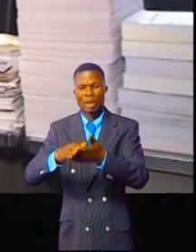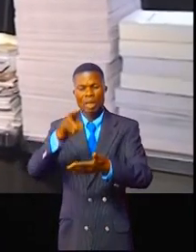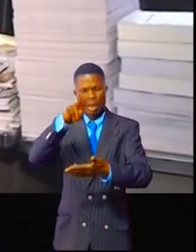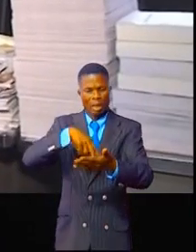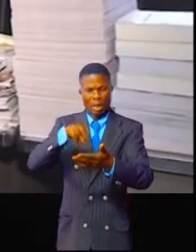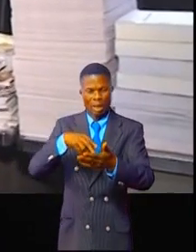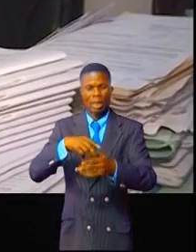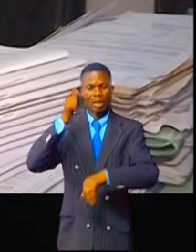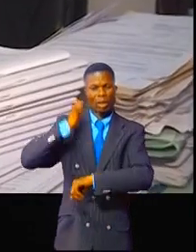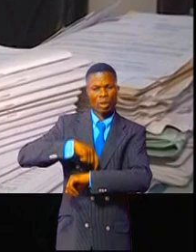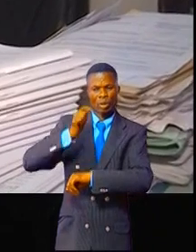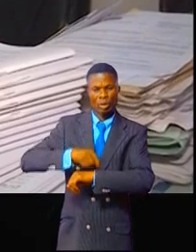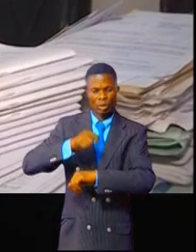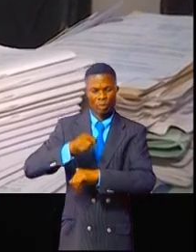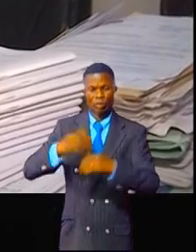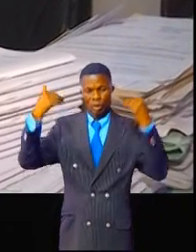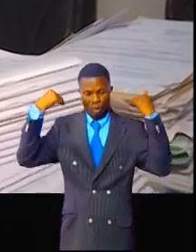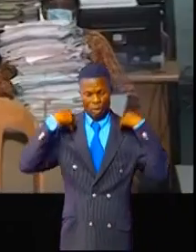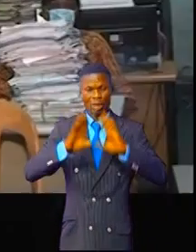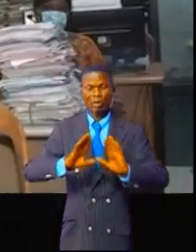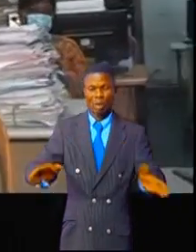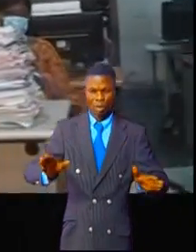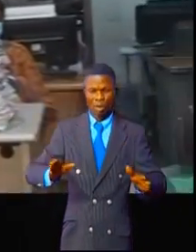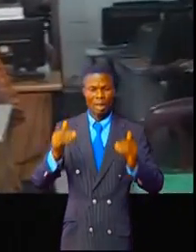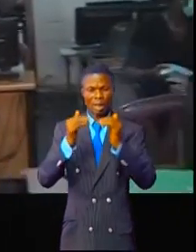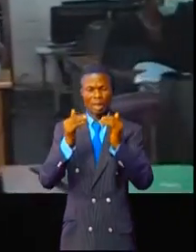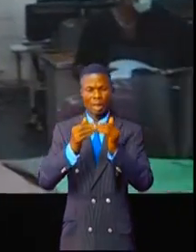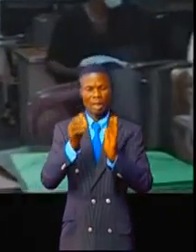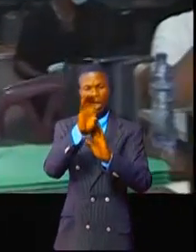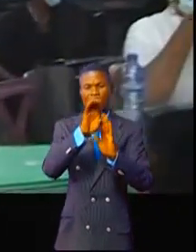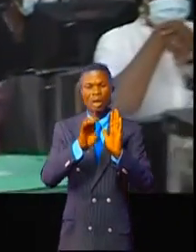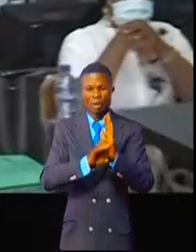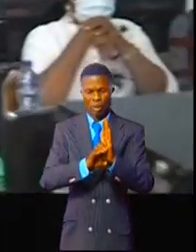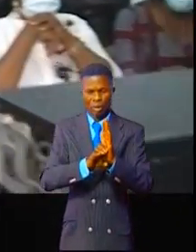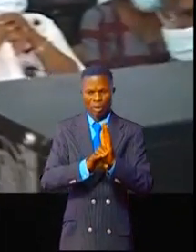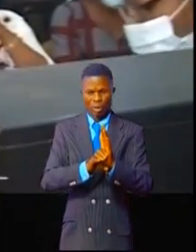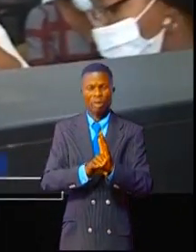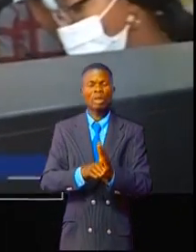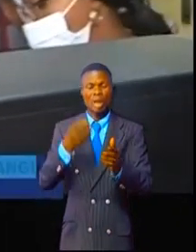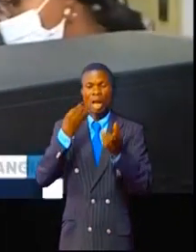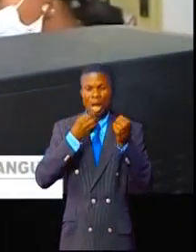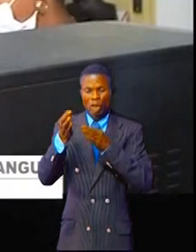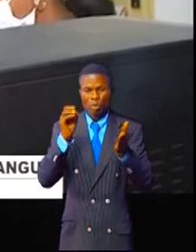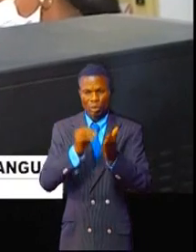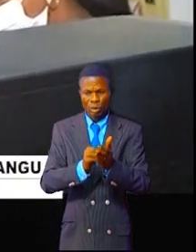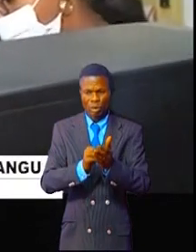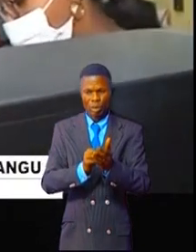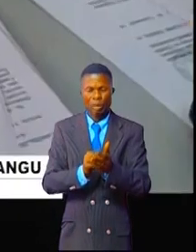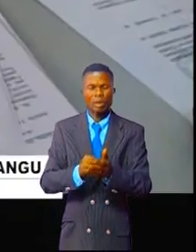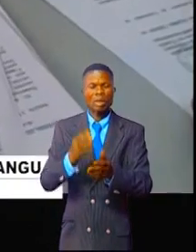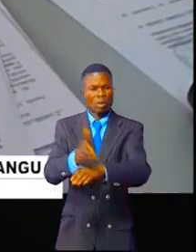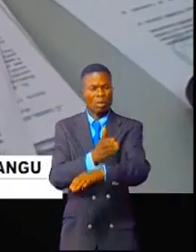législatifs pris par les autorités compétentes conformément à la constitution ces exercices il faut le souligner a connu un accroissement